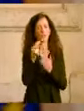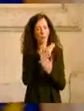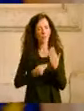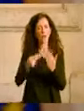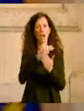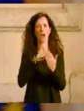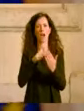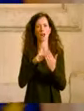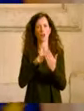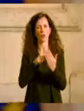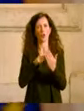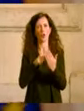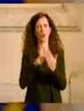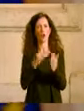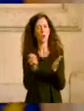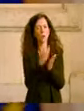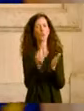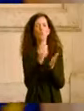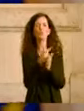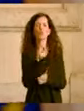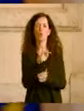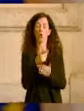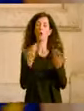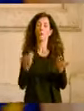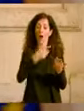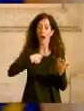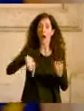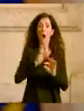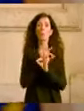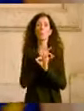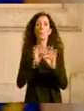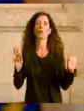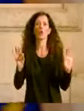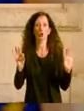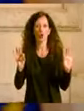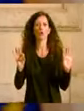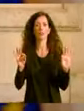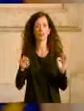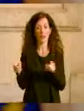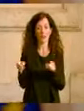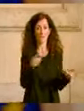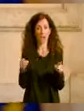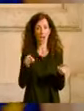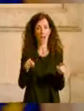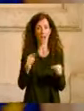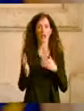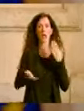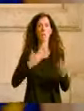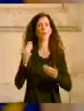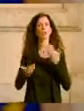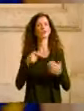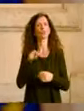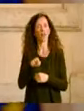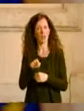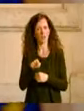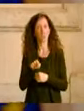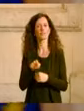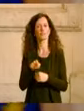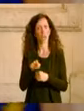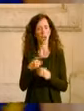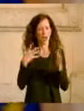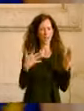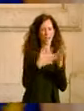produttivi, di sovietizzazione, ma dobbiamo tenerci pronti, soprattutto in questa fase poi emergenziale, con tutte